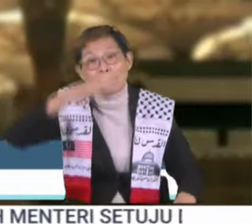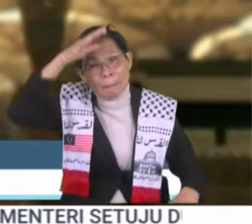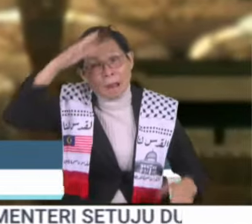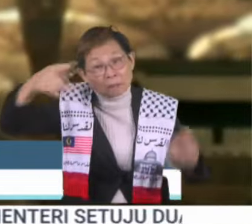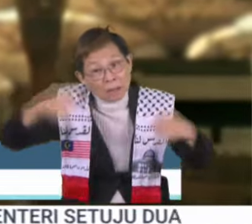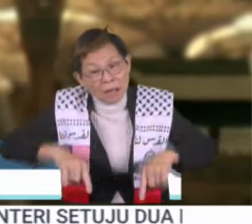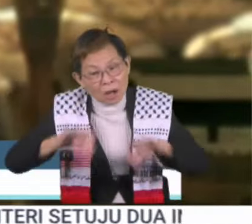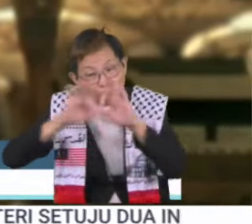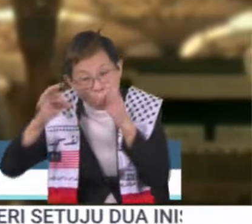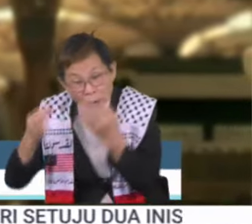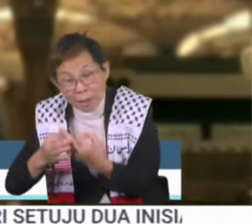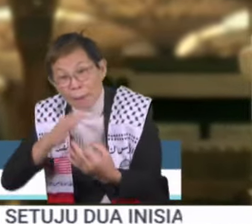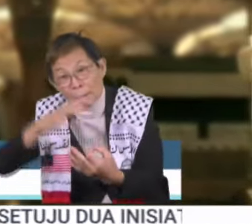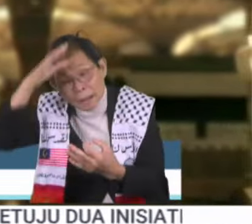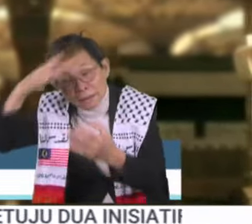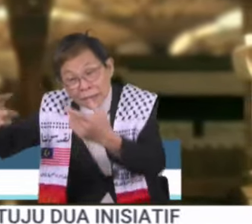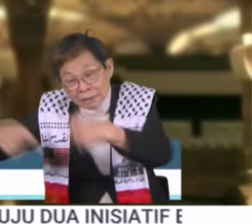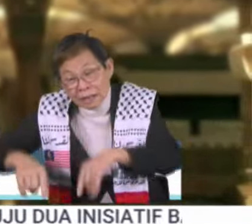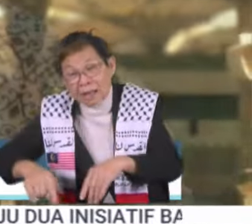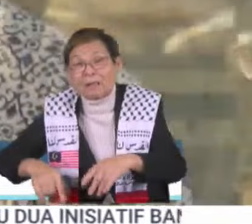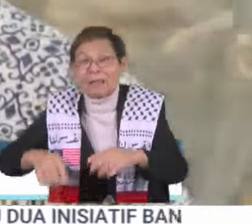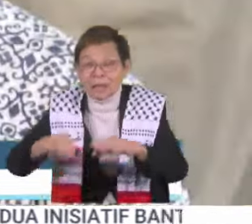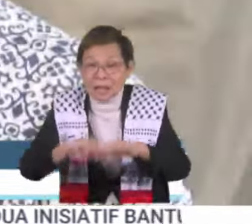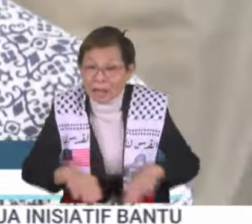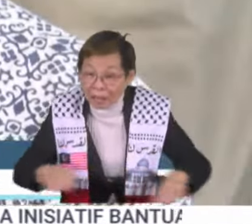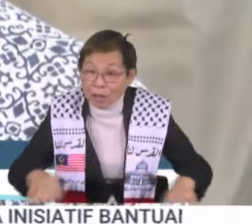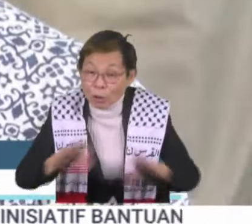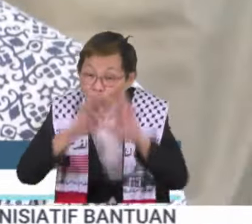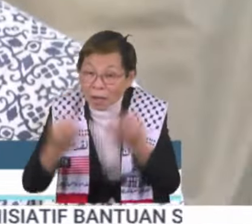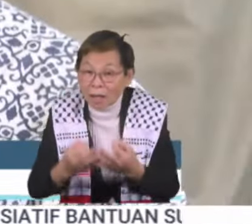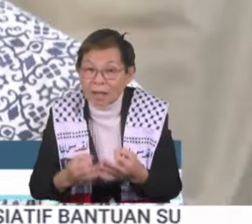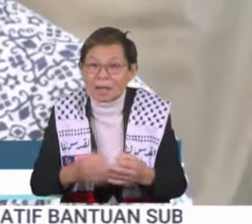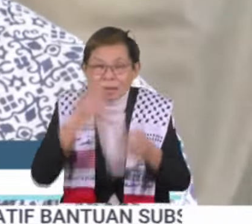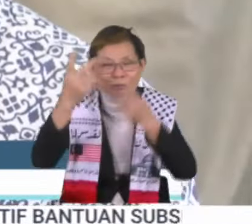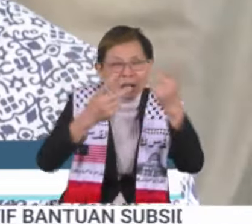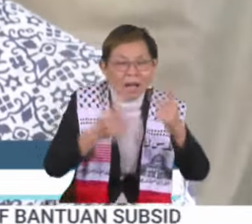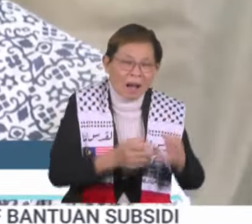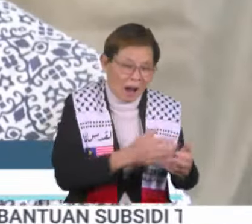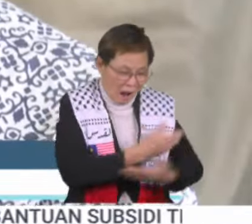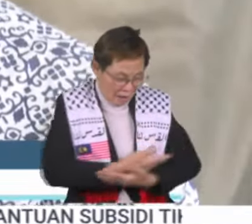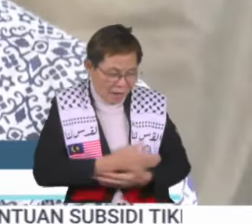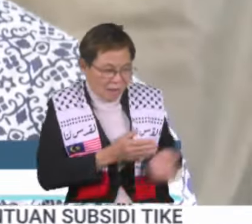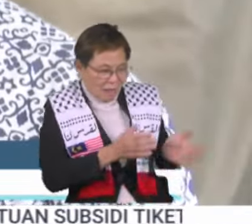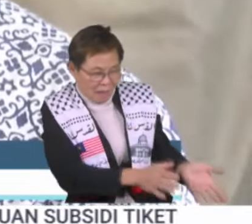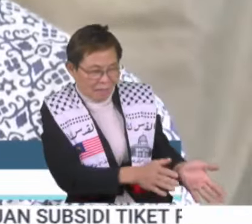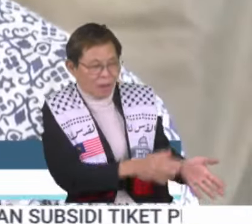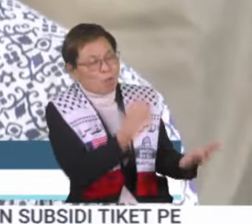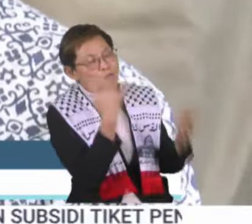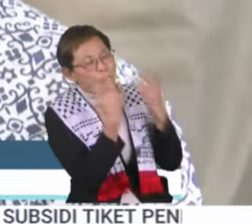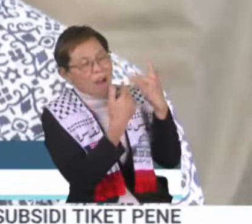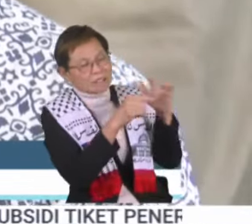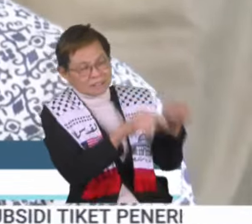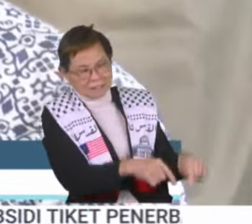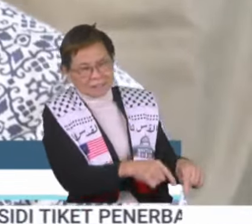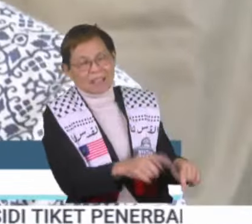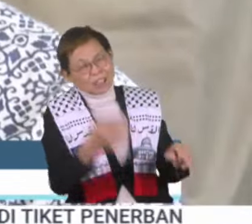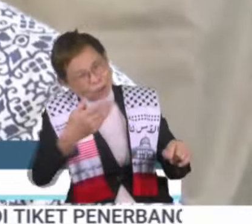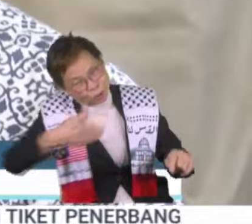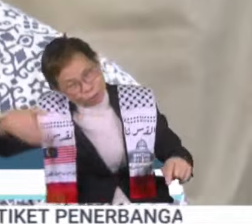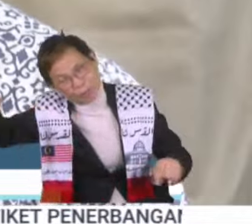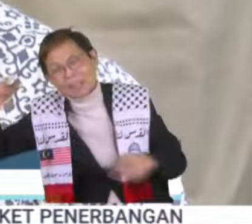datang bersama keluarga kan, ada yang nak jalan-jalan bawa anak-anak, boleh datang ke booth kami, tinggal anak-anak biar mereka berwarna dulu.